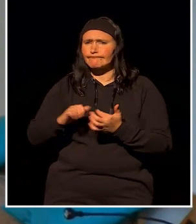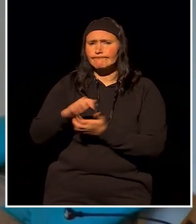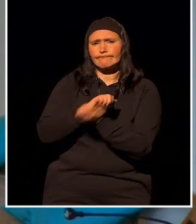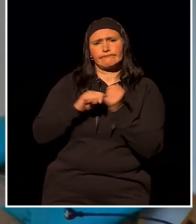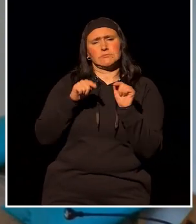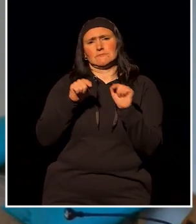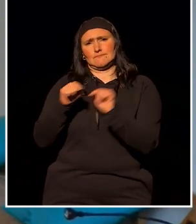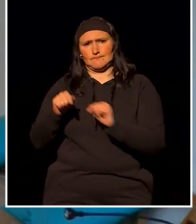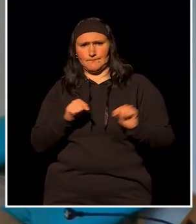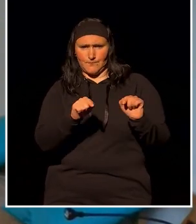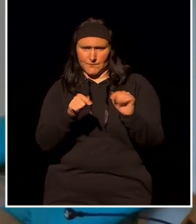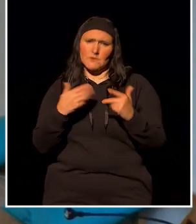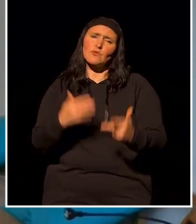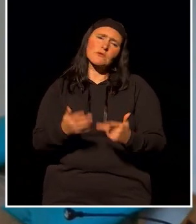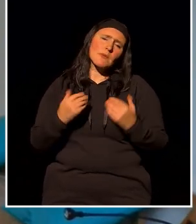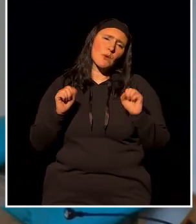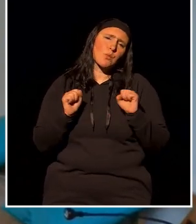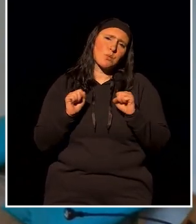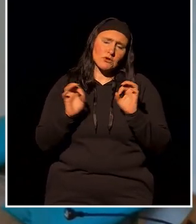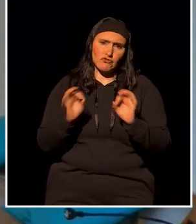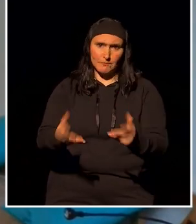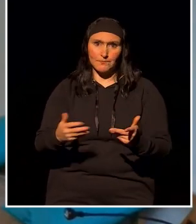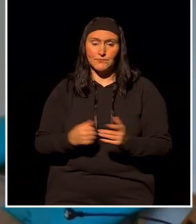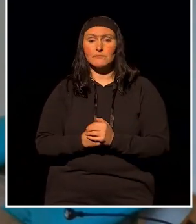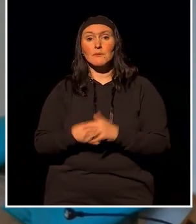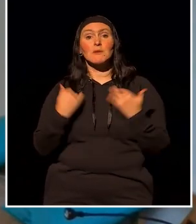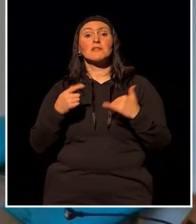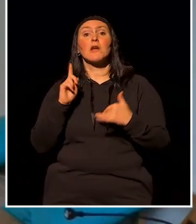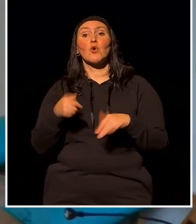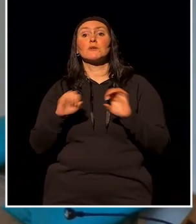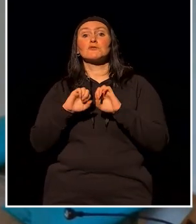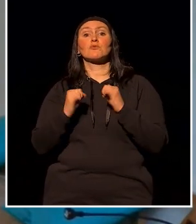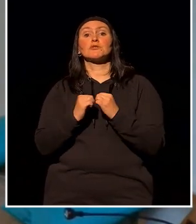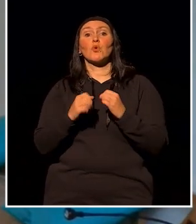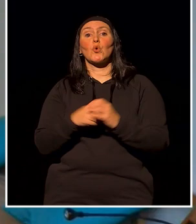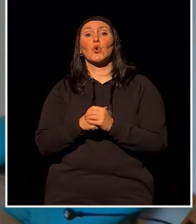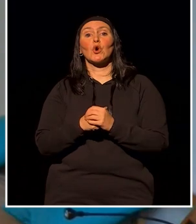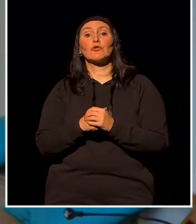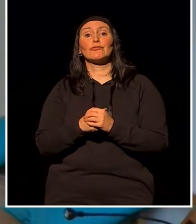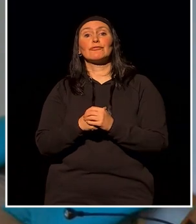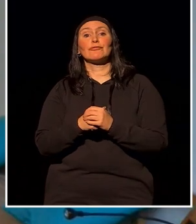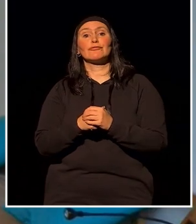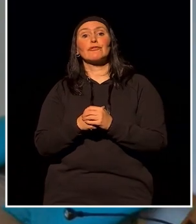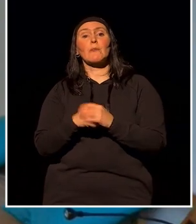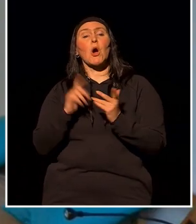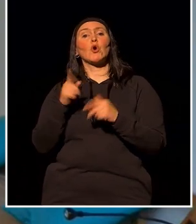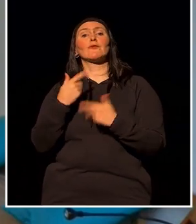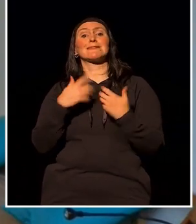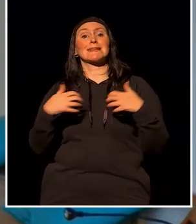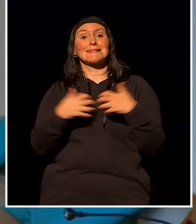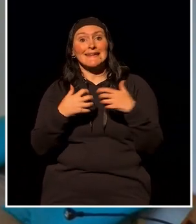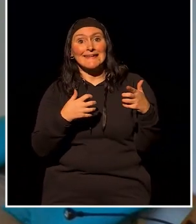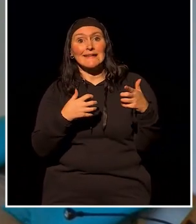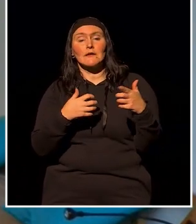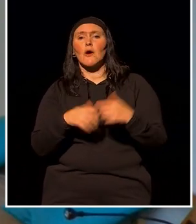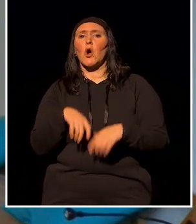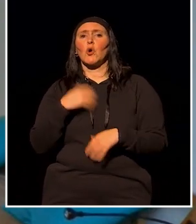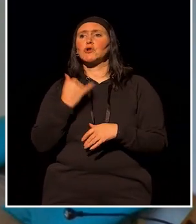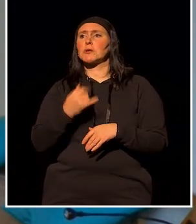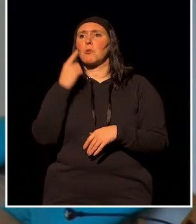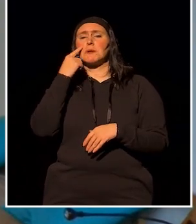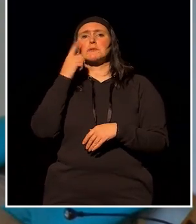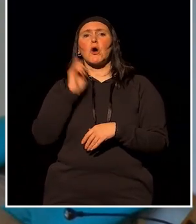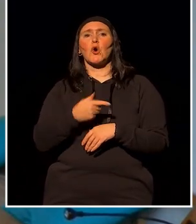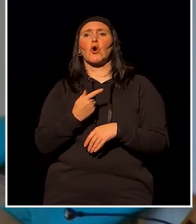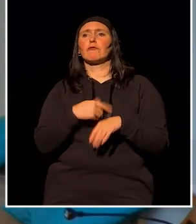neuen Situation, als man den Krieg ja auf eine seltsame Weise ausgeblendet hat. Es gibt